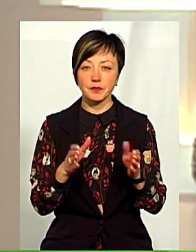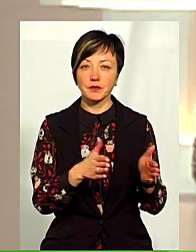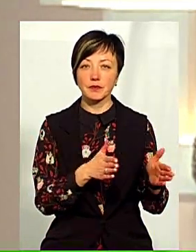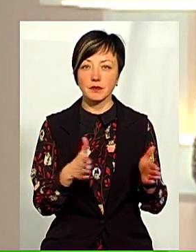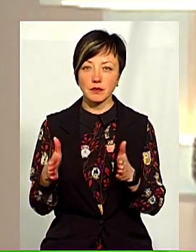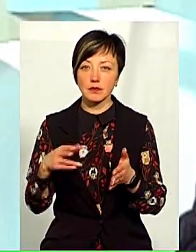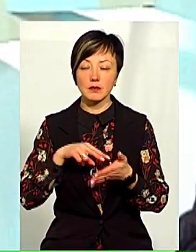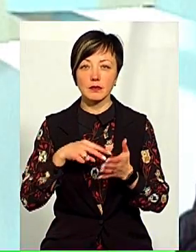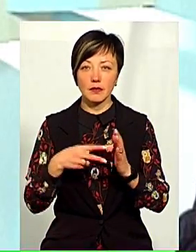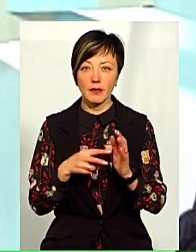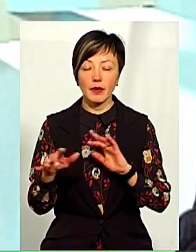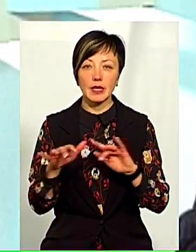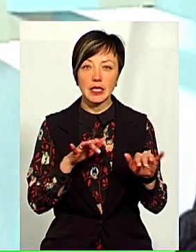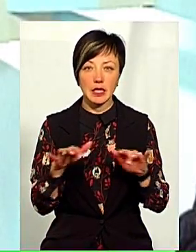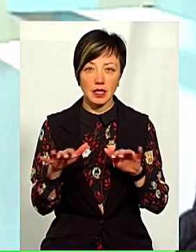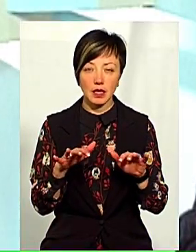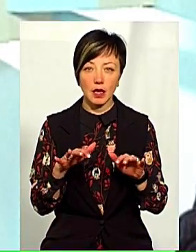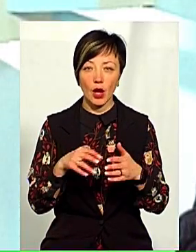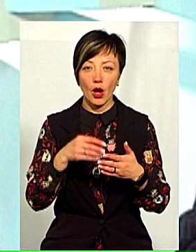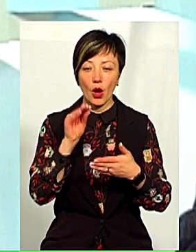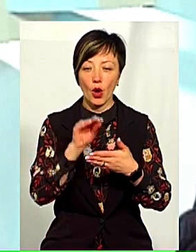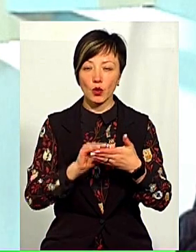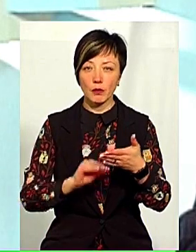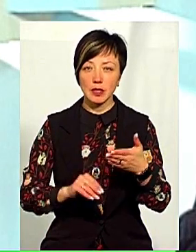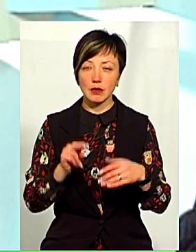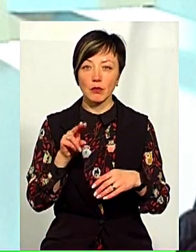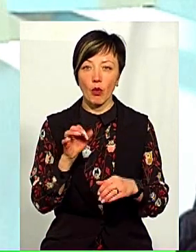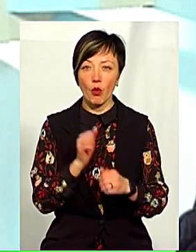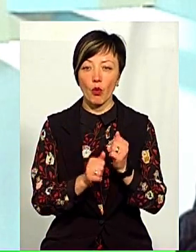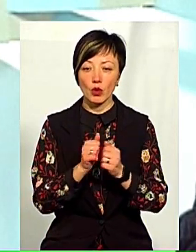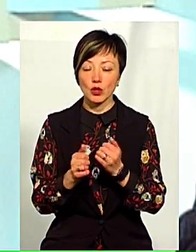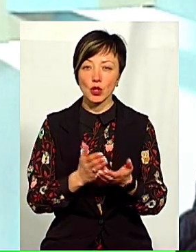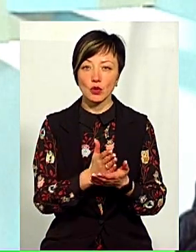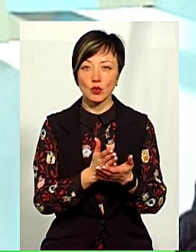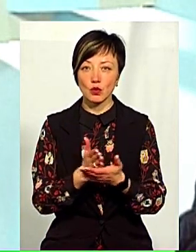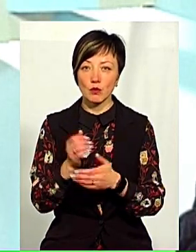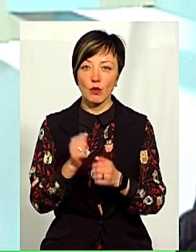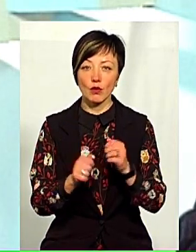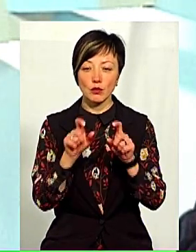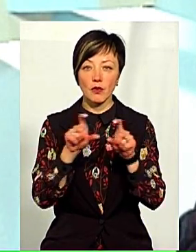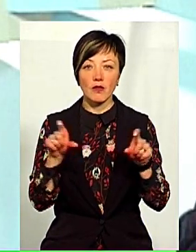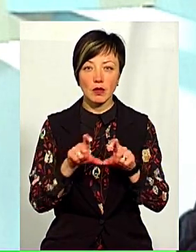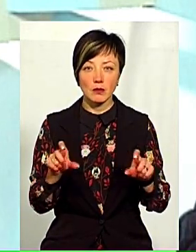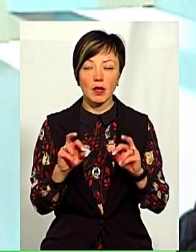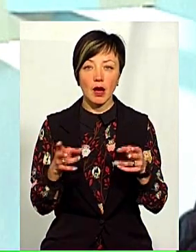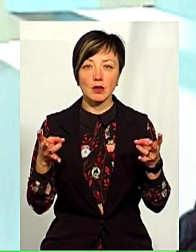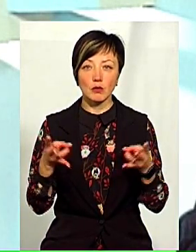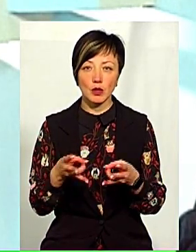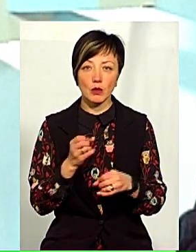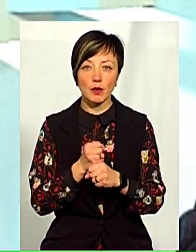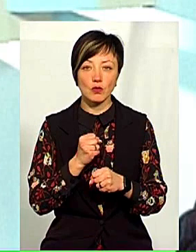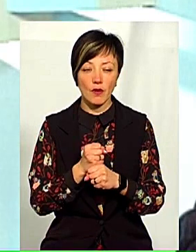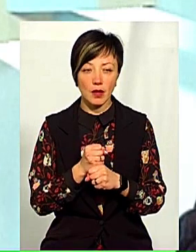підготовлений план дій, розписаний буквально по кожній службі, по кожному відомству, як необхідно